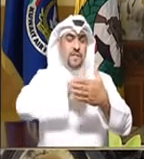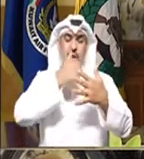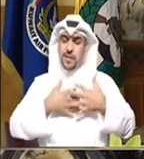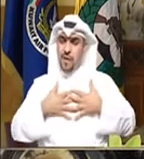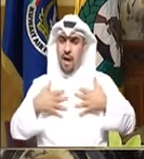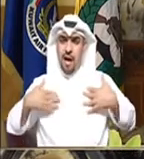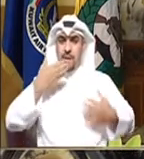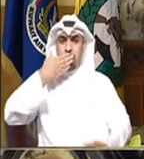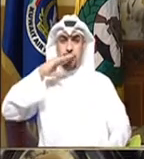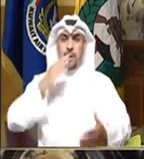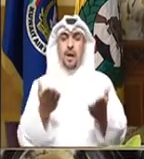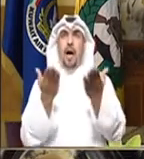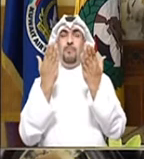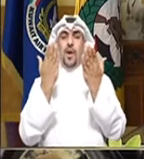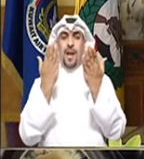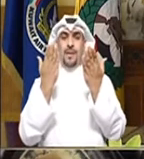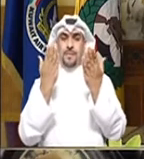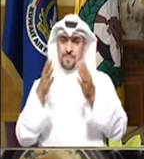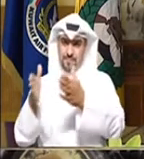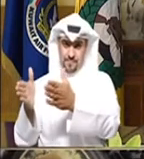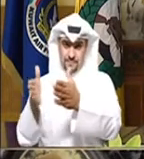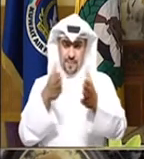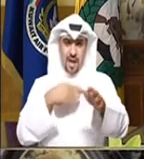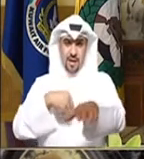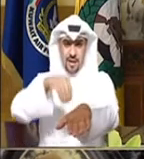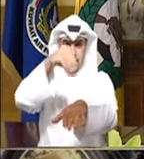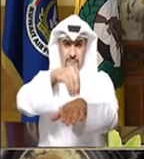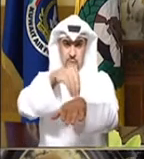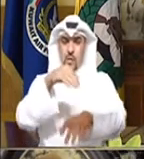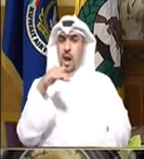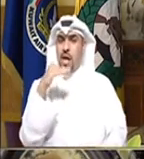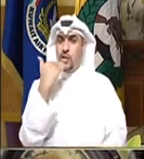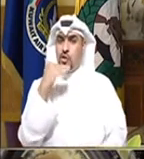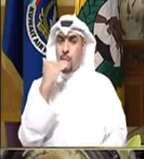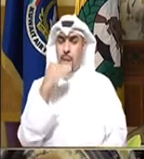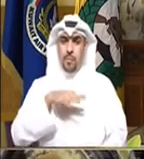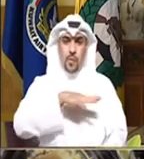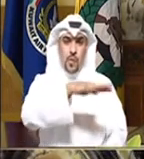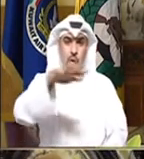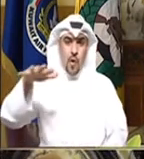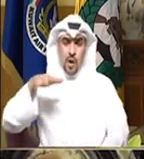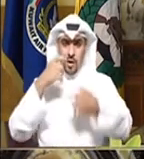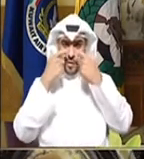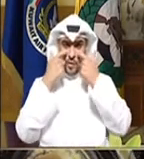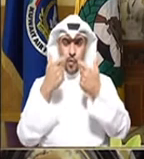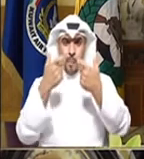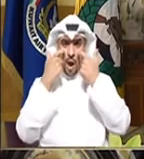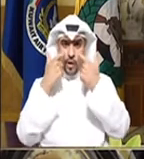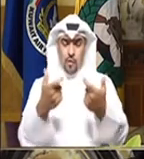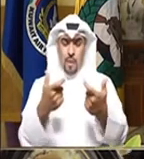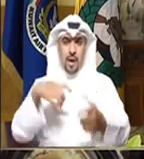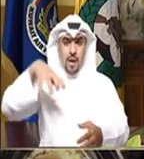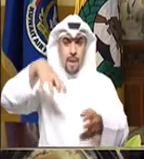والدولية. إنني أدعوكم أبناء الشباب لاستغلال الفرص التي